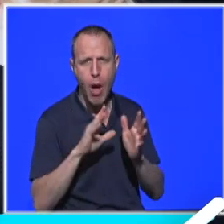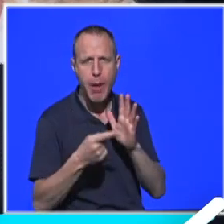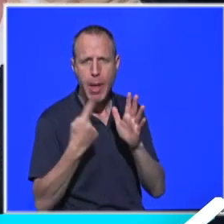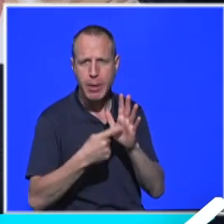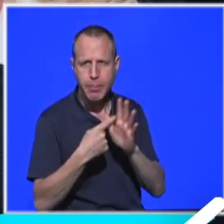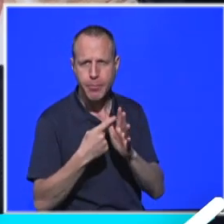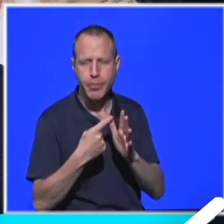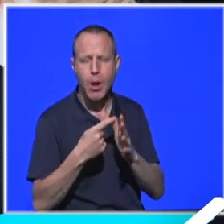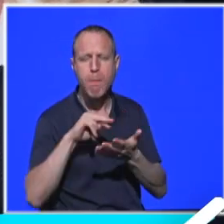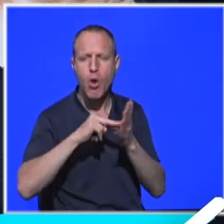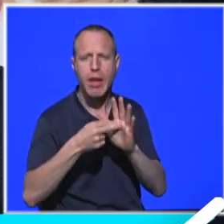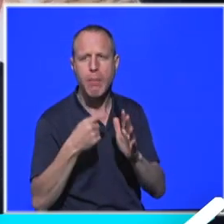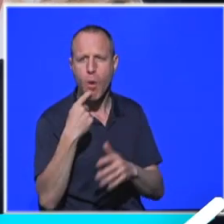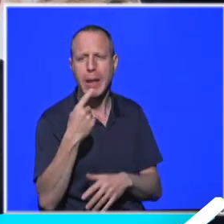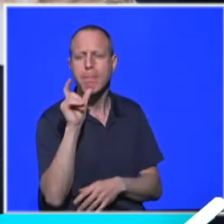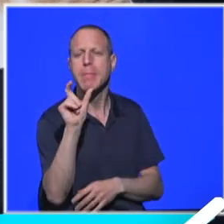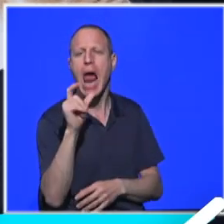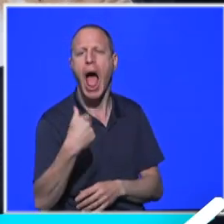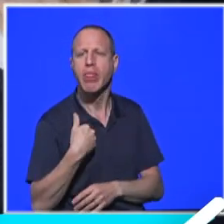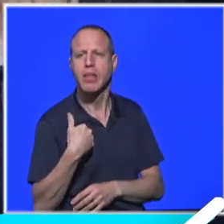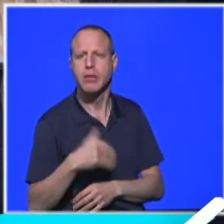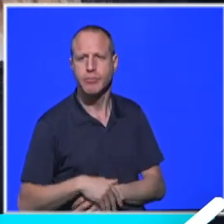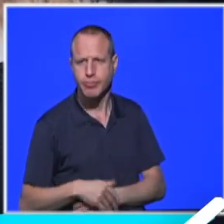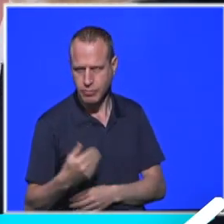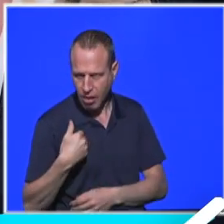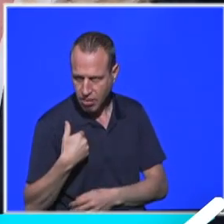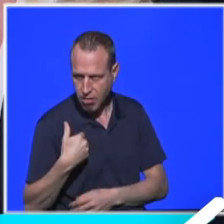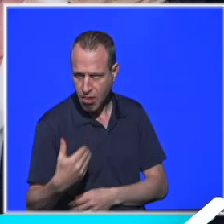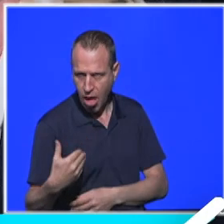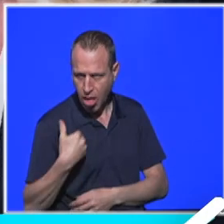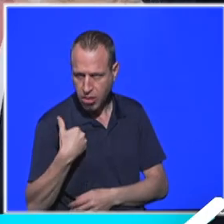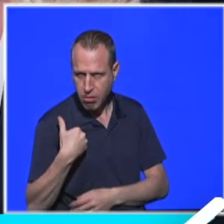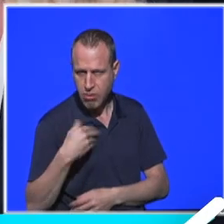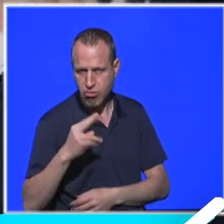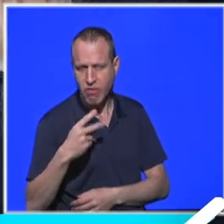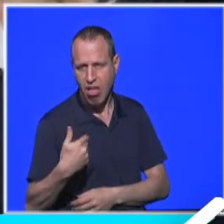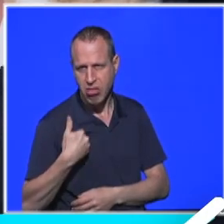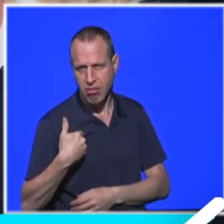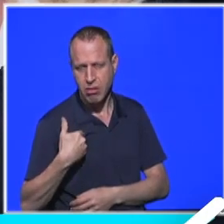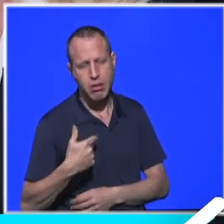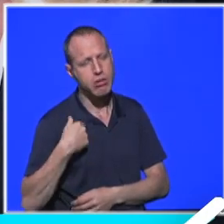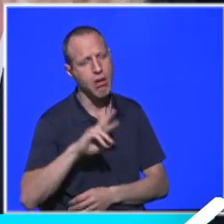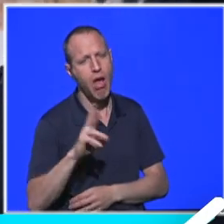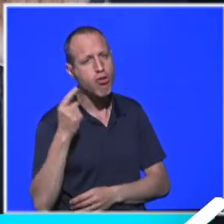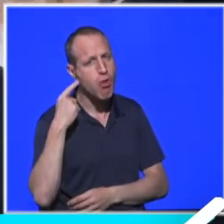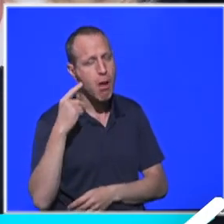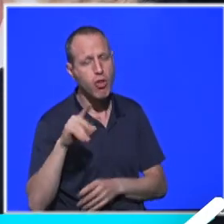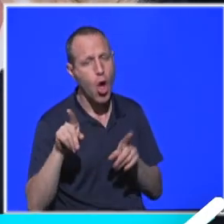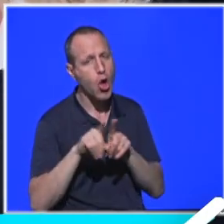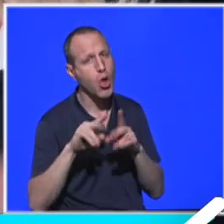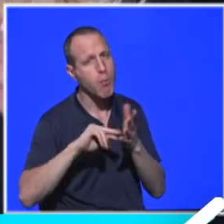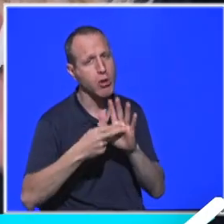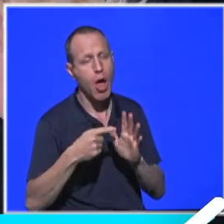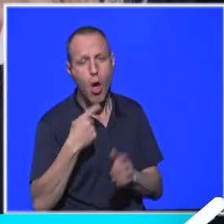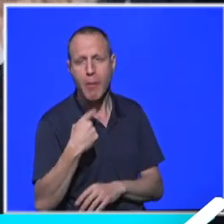פעמים הפוליטיקאים אומרים את המילה אני. אני, אני, ושוב פעם אני. אני רק שומעת את אותו פוליטיקאי שאומר